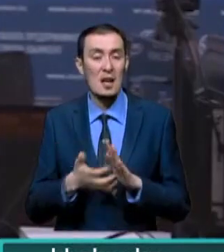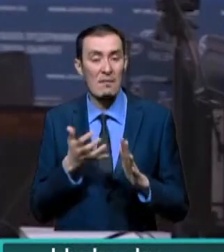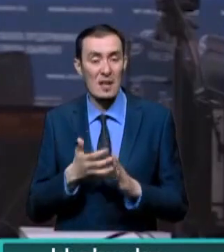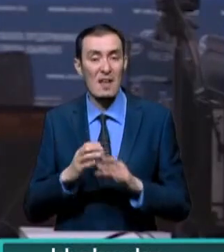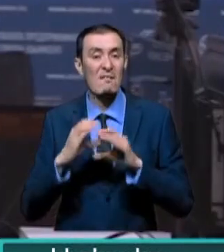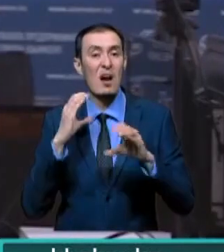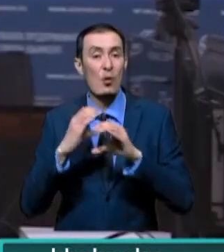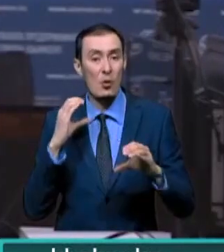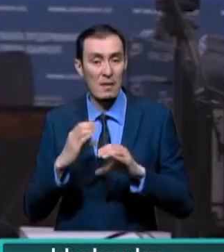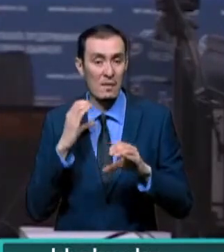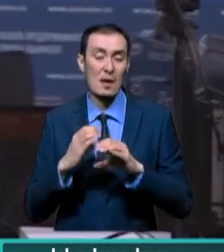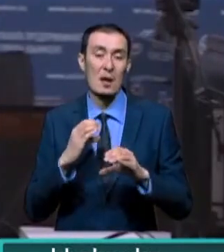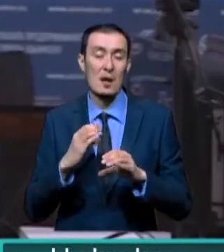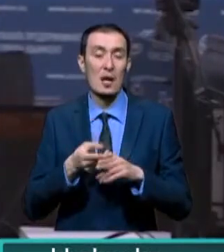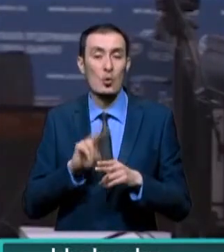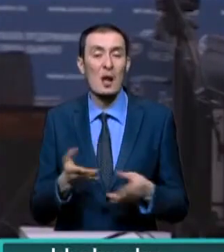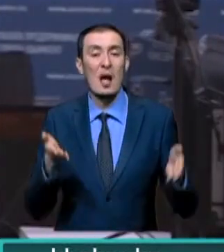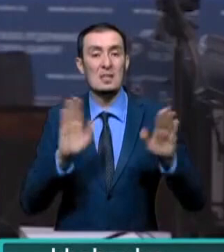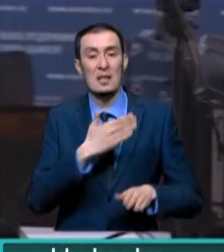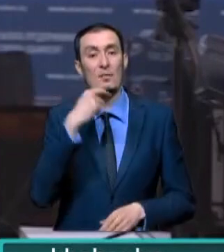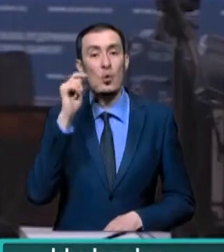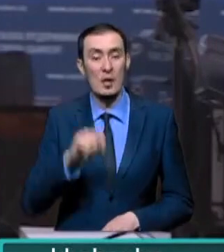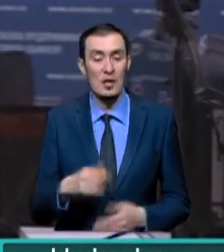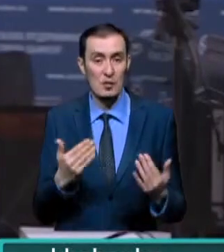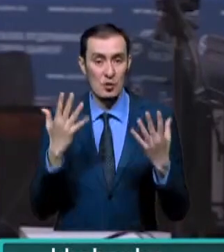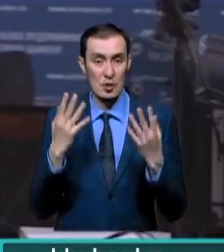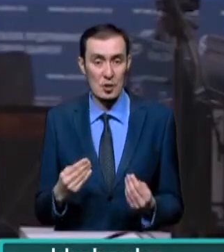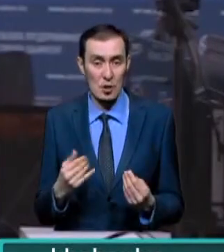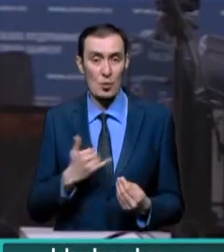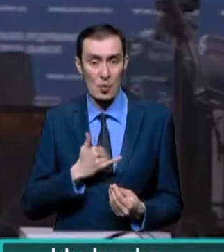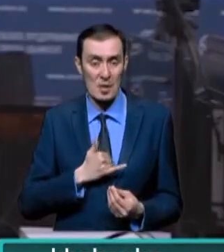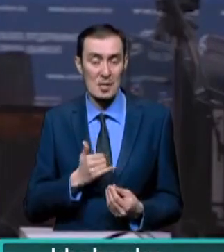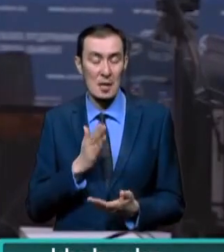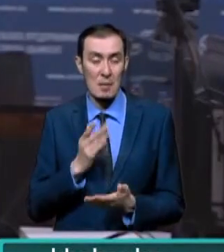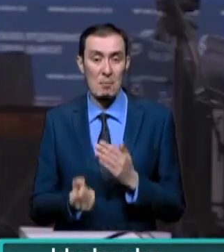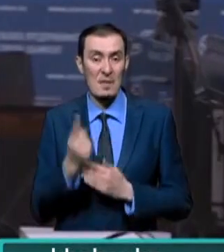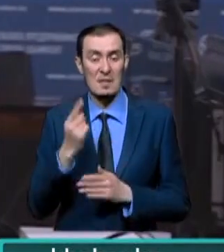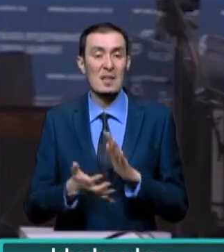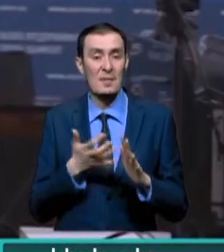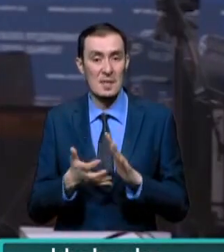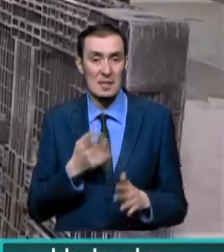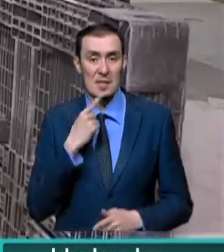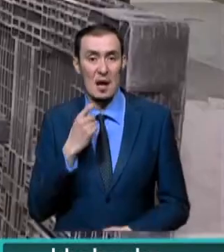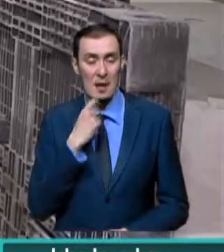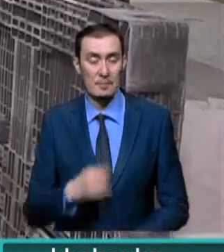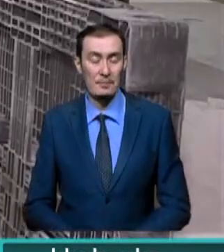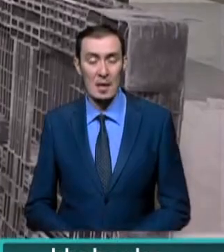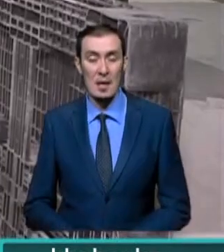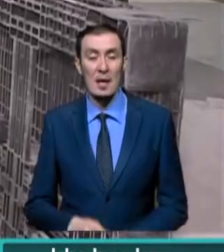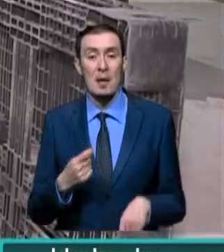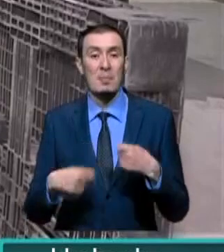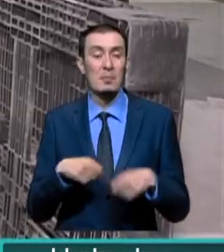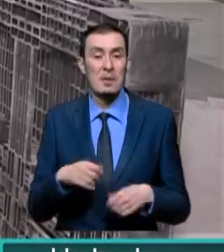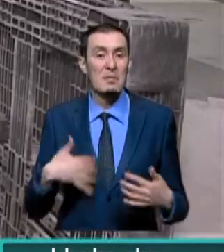нехватка вагонов, которые остались в Украине, на сегодняшний день появился у нас дефицит сахара.